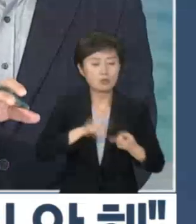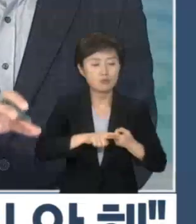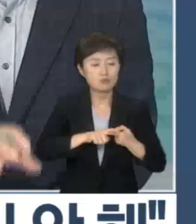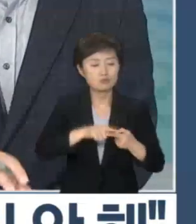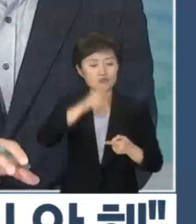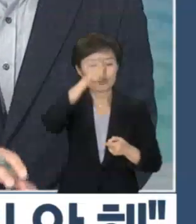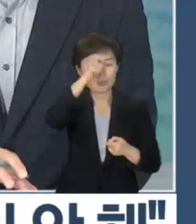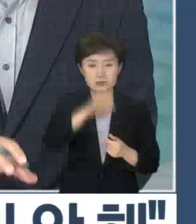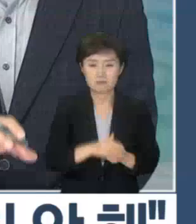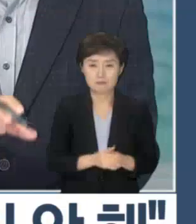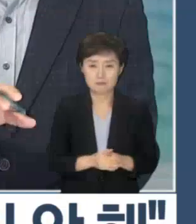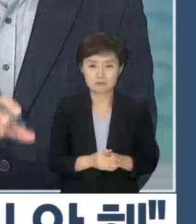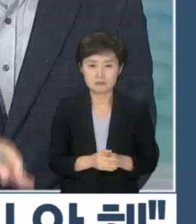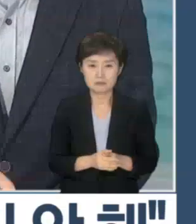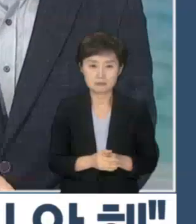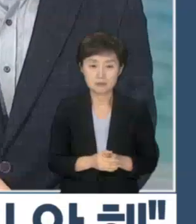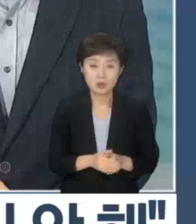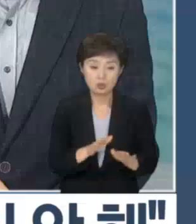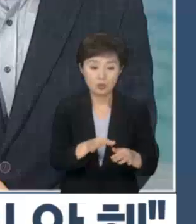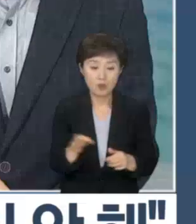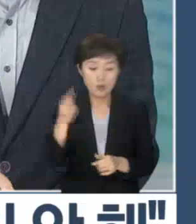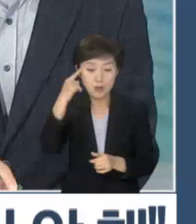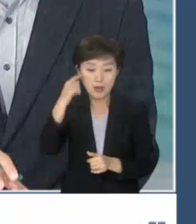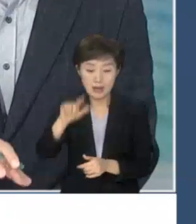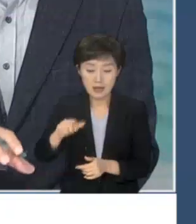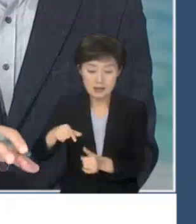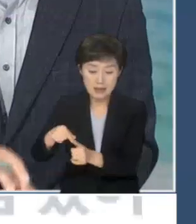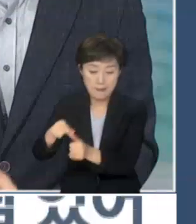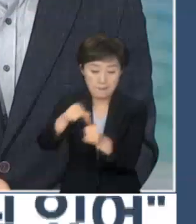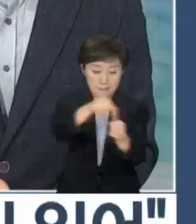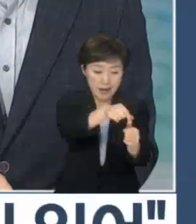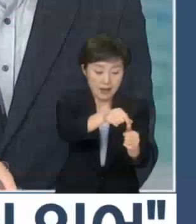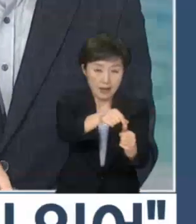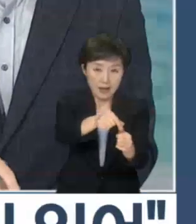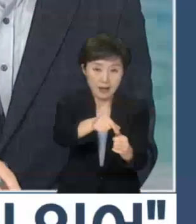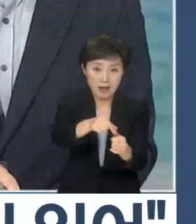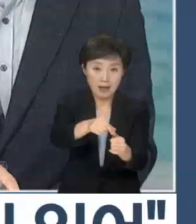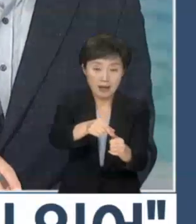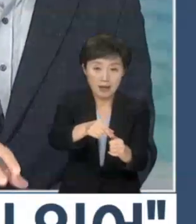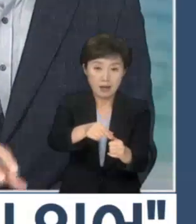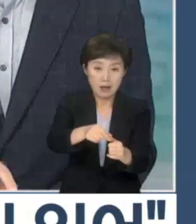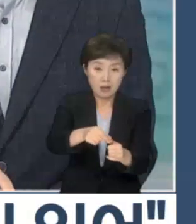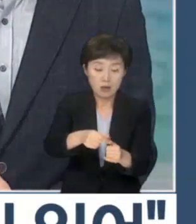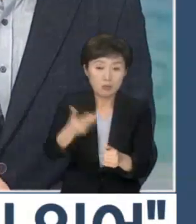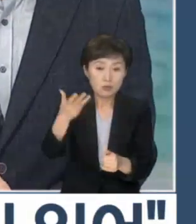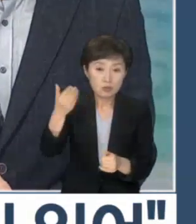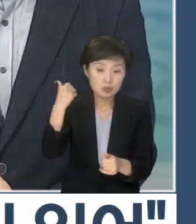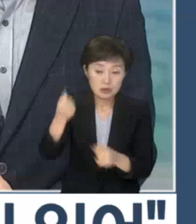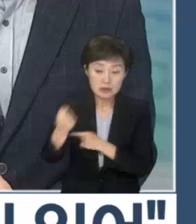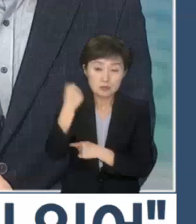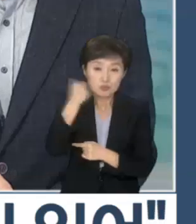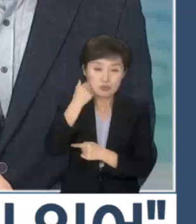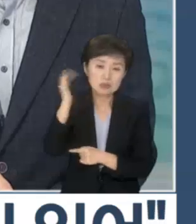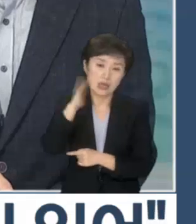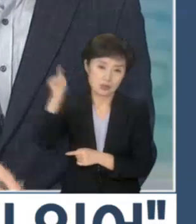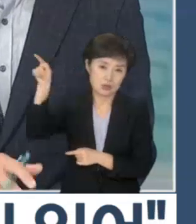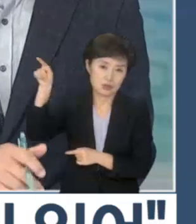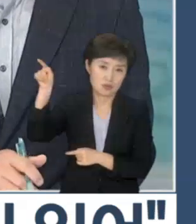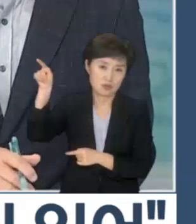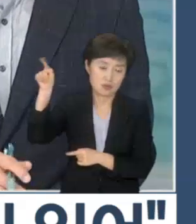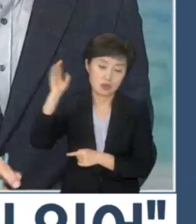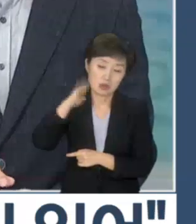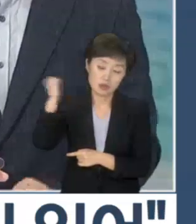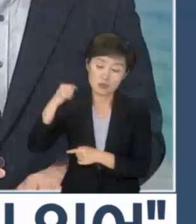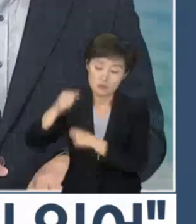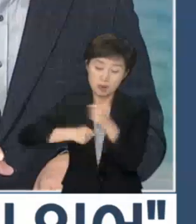그 공천에 대한 책임이 용산에 있기 때문에 김기현 대표에게 책임을 져라라고 말을 못하고 있는 거예요.